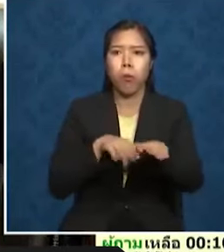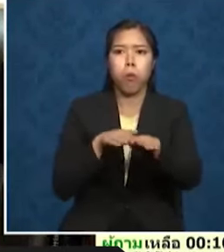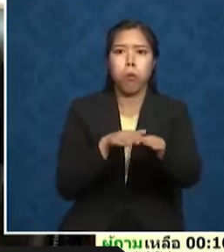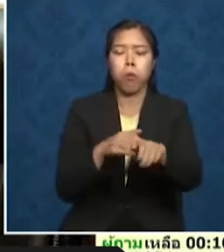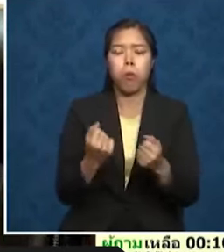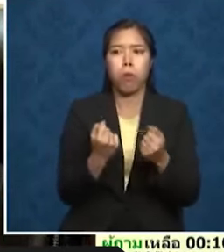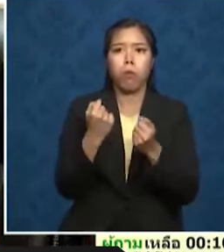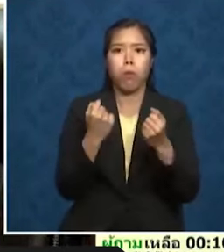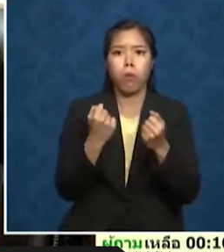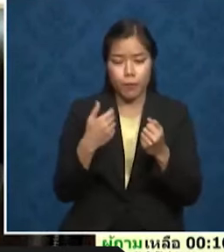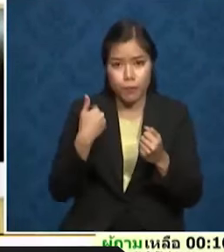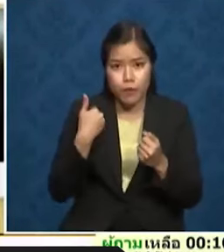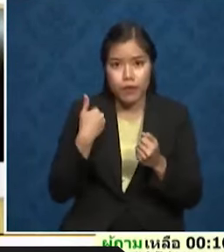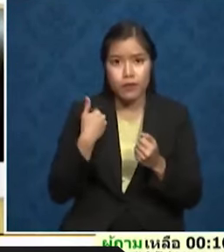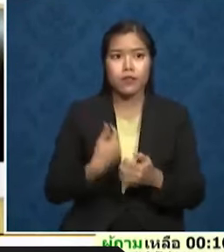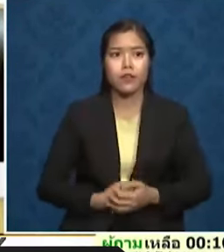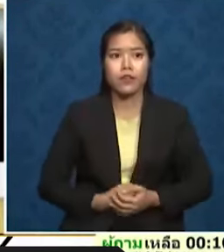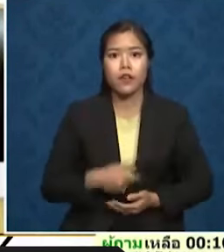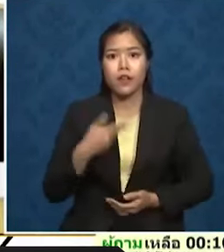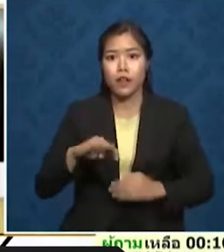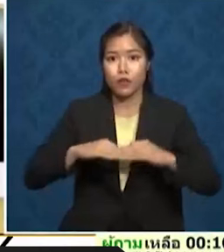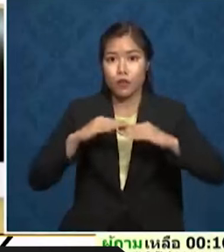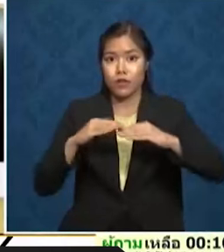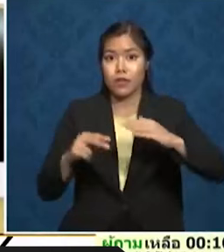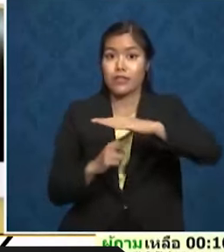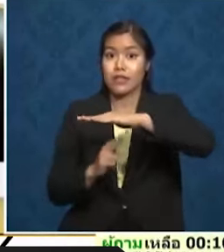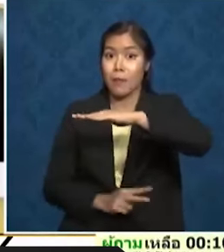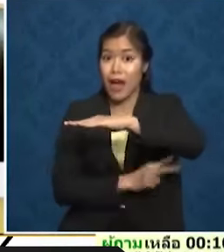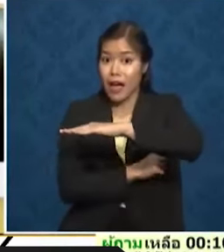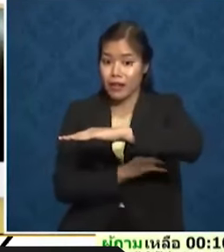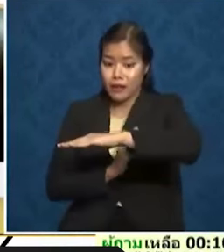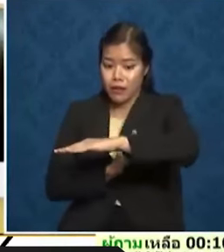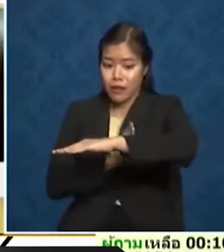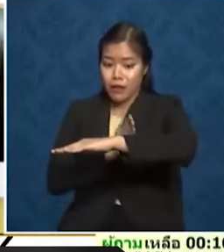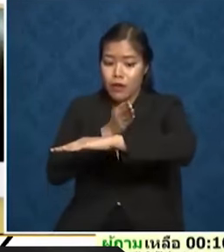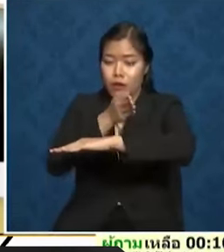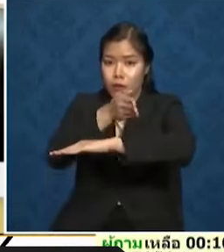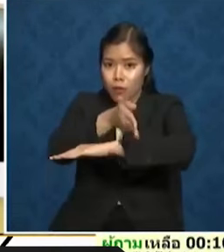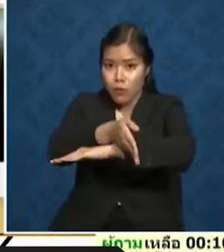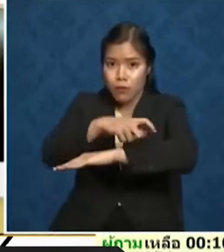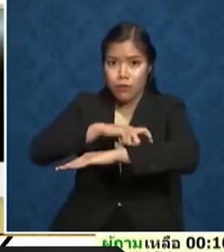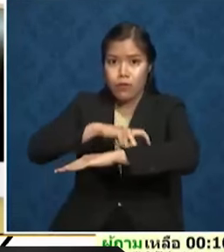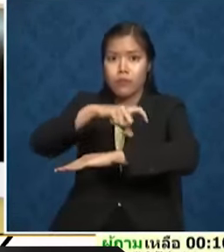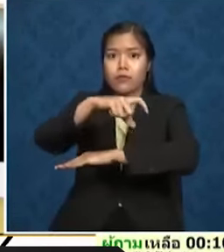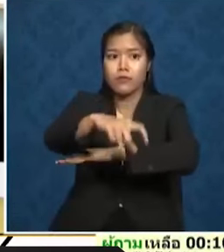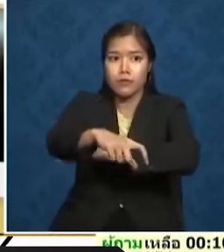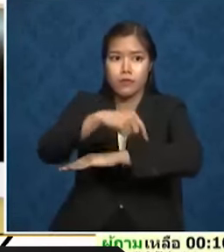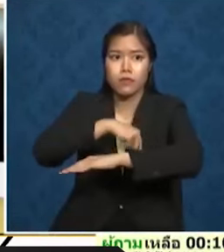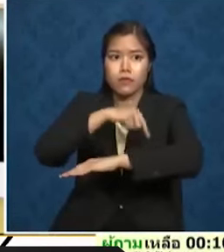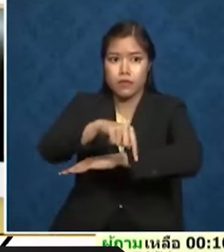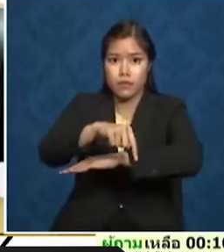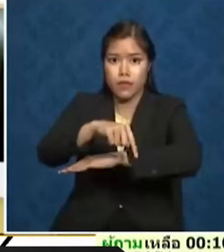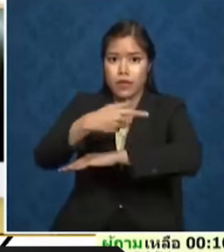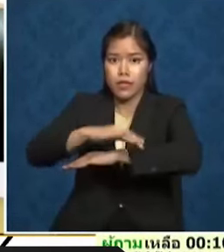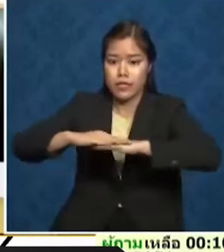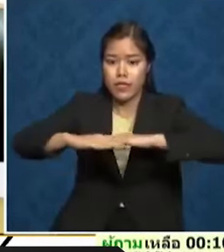งอยู่ตลอดเวลาโดยเฉพาะอย่างยิ่งบริเวณคอสะพานและตรงรอยต่อระหว่างแผ่นคอนกรีตทั้งสองแผ่นที่เชื่อม